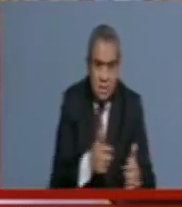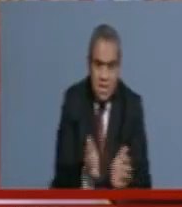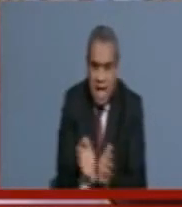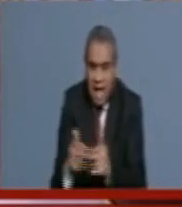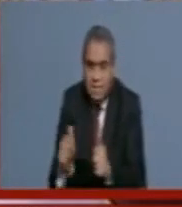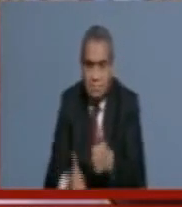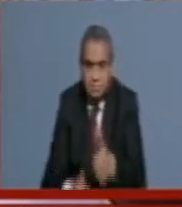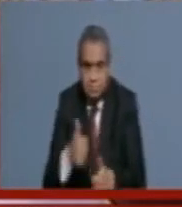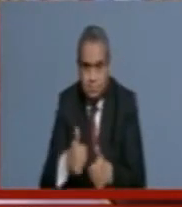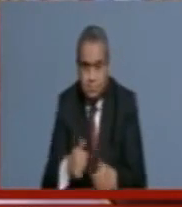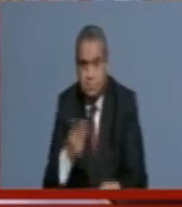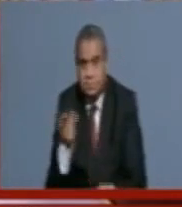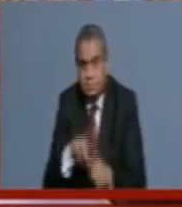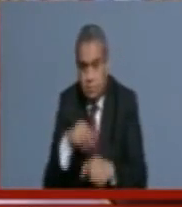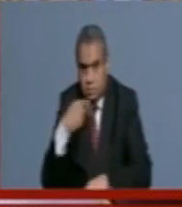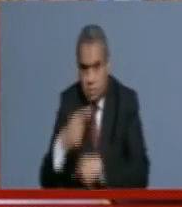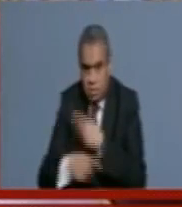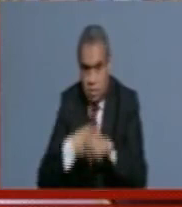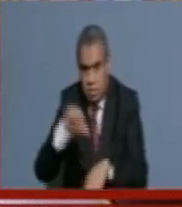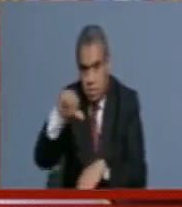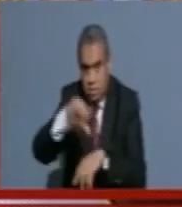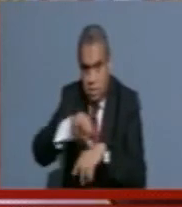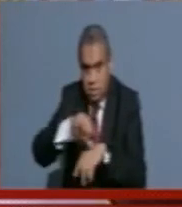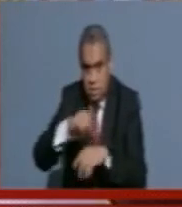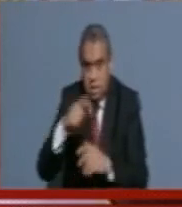الأحداث الجارية طبعا في المنطقة غزة